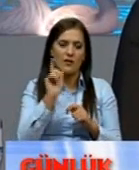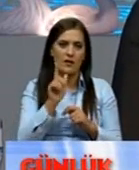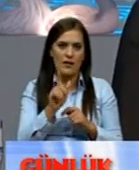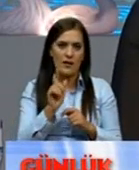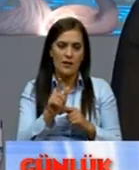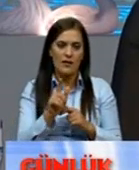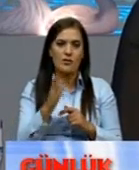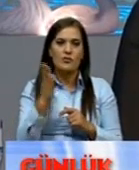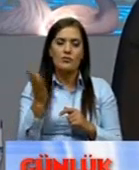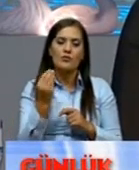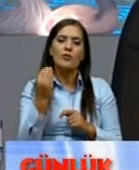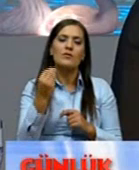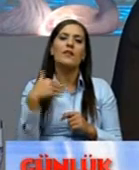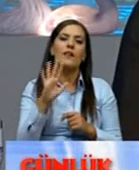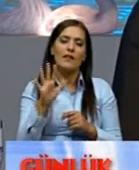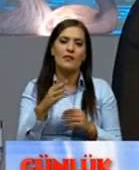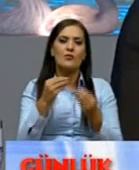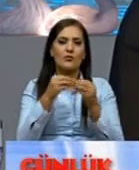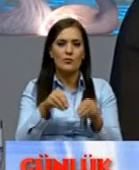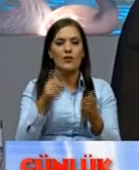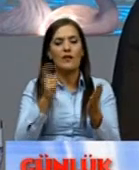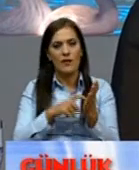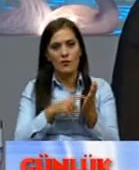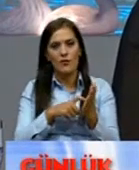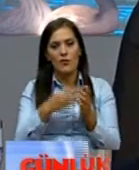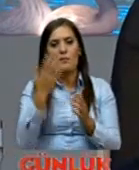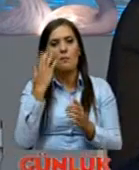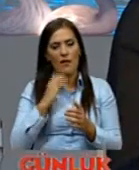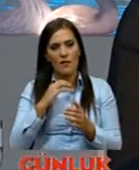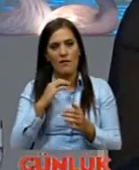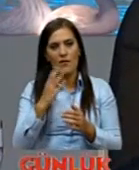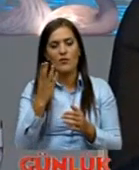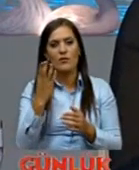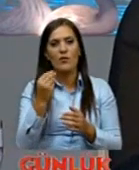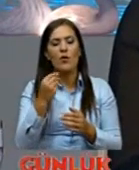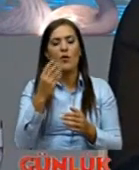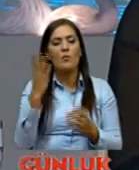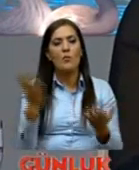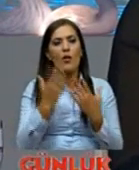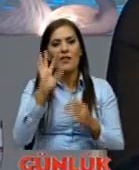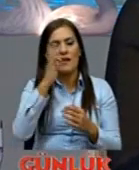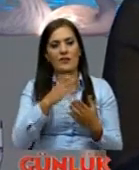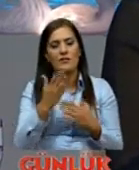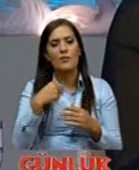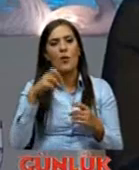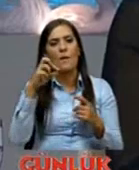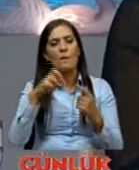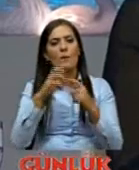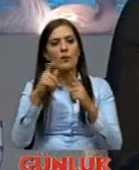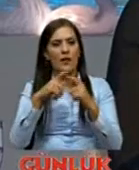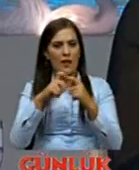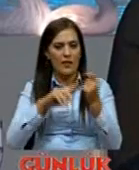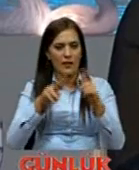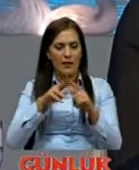gerekir. Çok da güzel değil aslında. Yumurta, tavuk, pilav. Bol protein. Yeşillik, evet. Genellikle protein ağırlıklı.